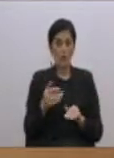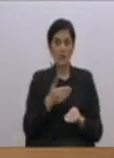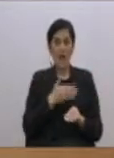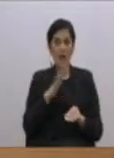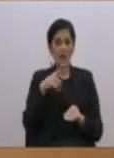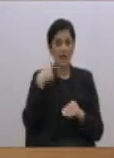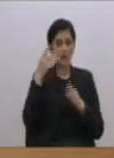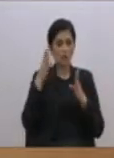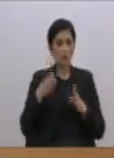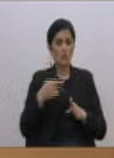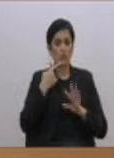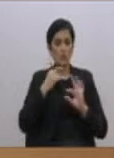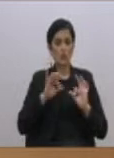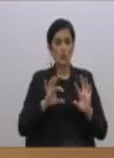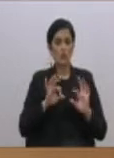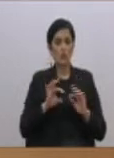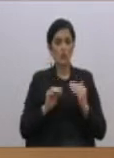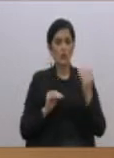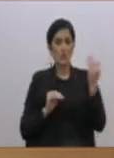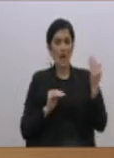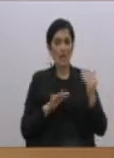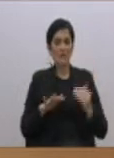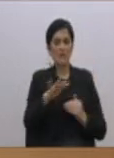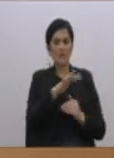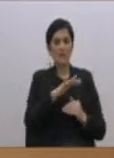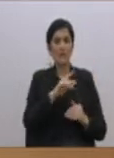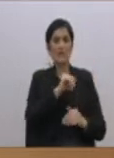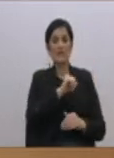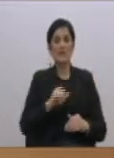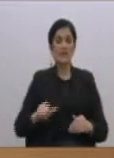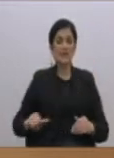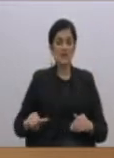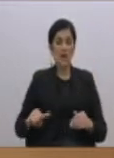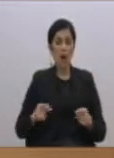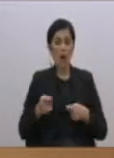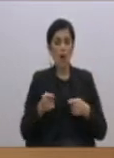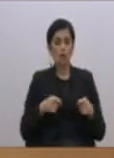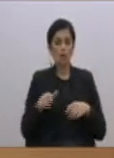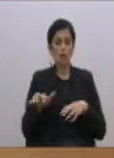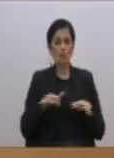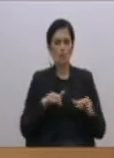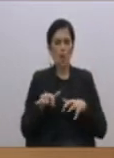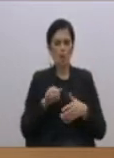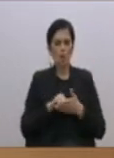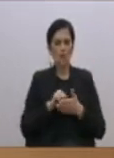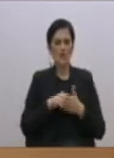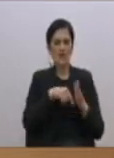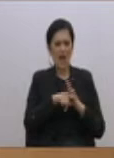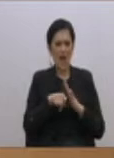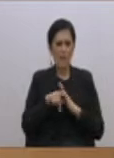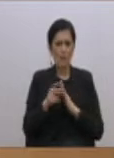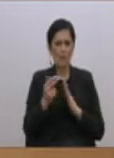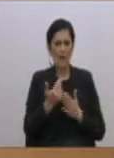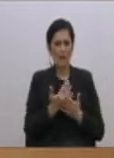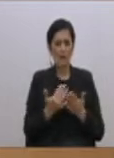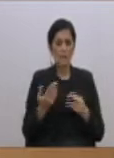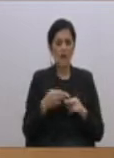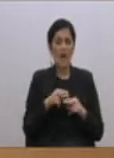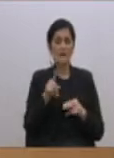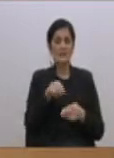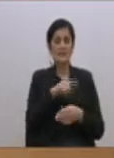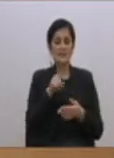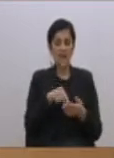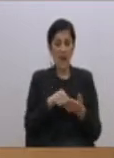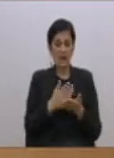პირებად გამოაცხადეს მათი ქვეყნისთვის სწორედ კლანური მართლობის გამო, კორუფციის გამო და ასე შემდეგ. და ეს არის საკითხი,